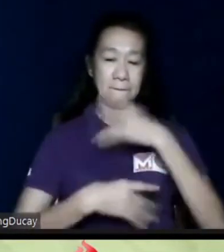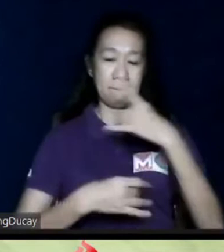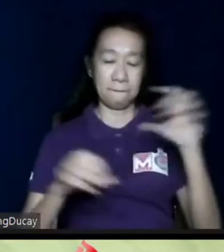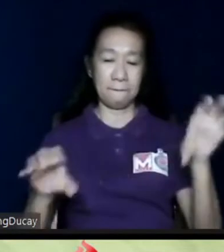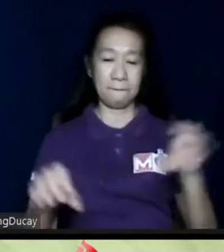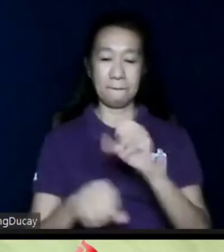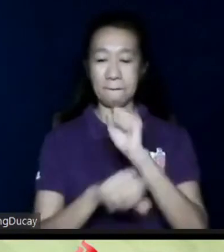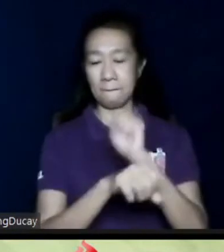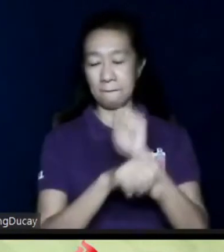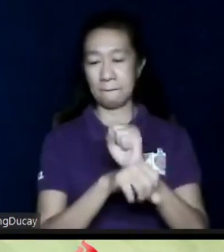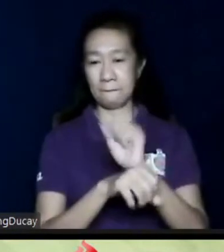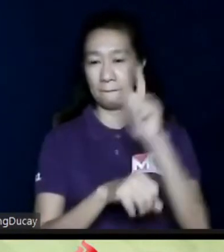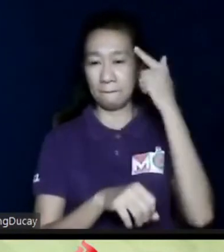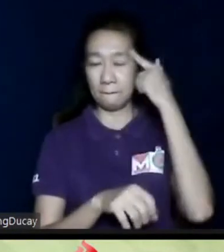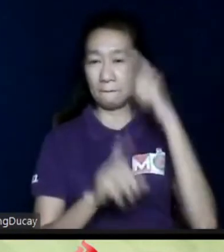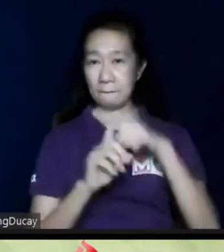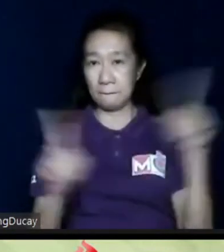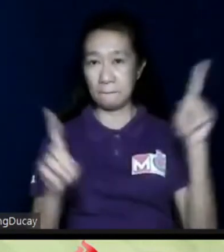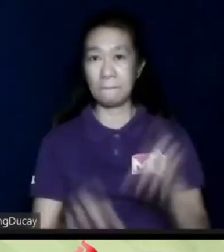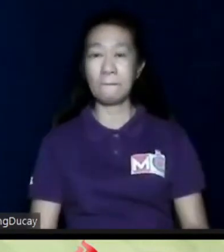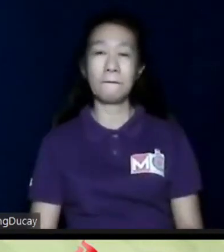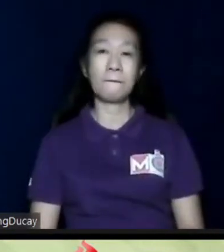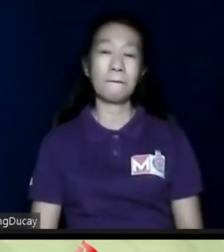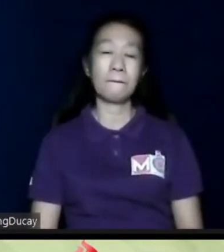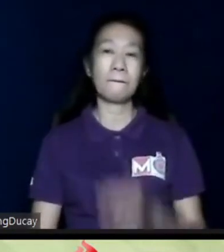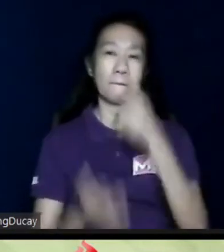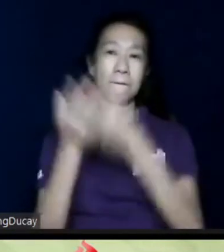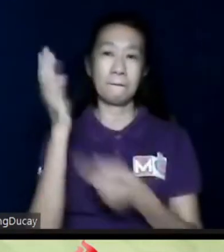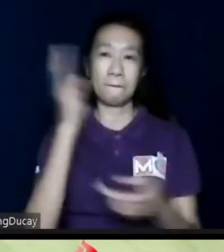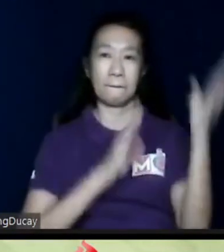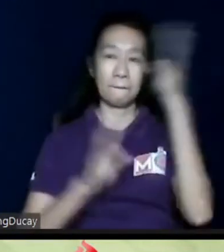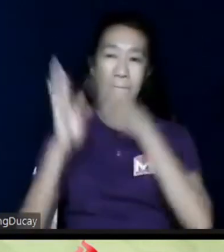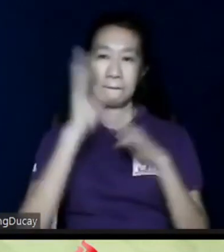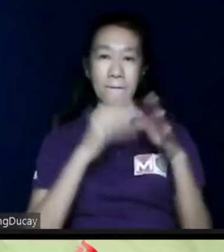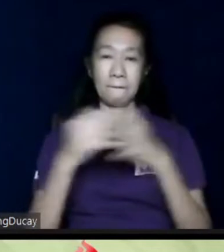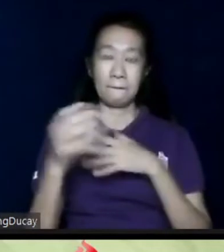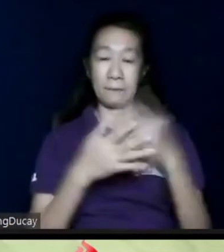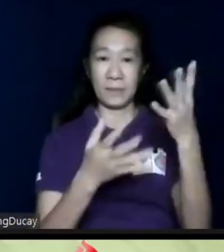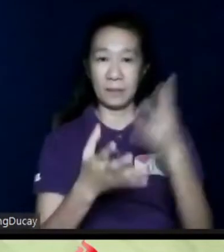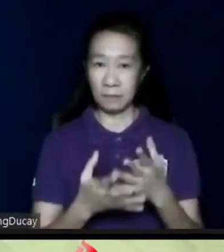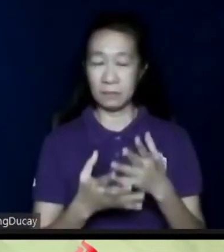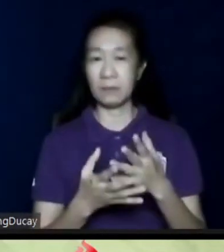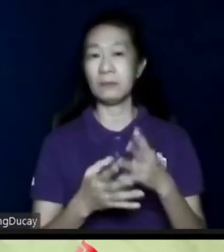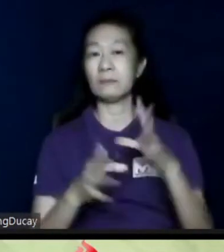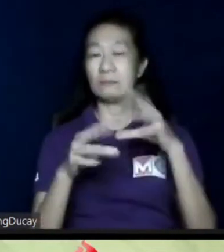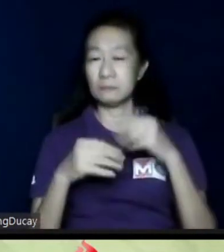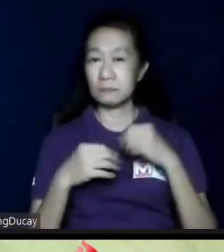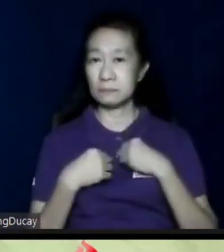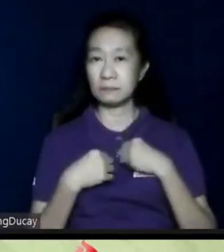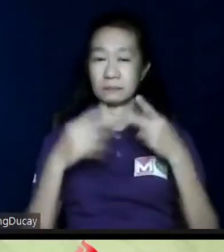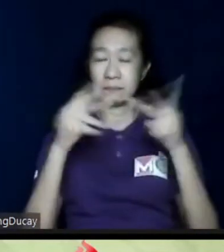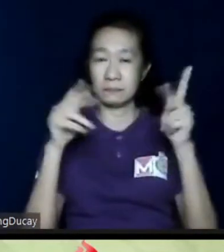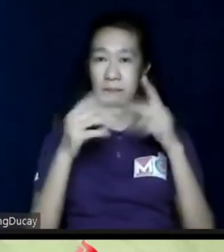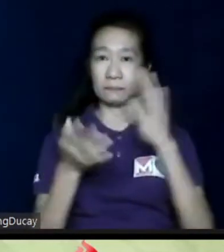government. Kaya lang, unfortunately, ang nagiging problema naman ay kahit gusto silang i-employ ng mga public schools, for